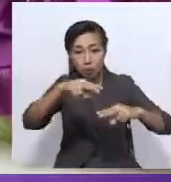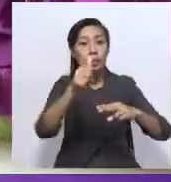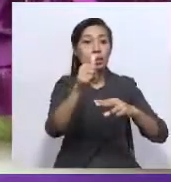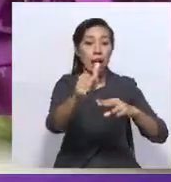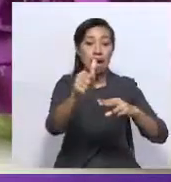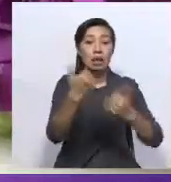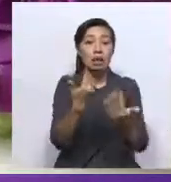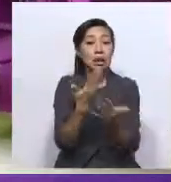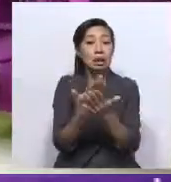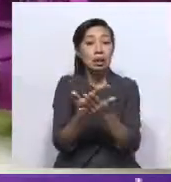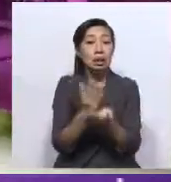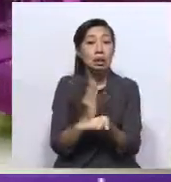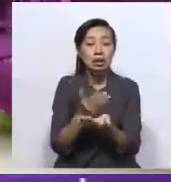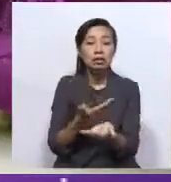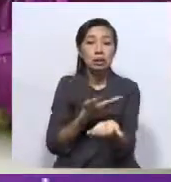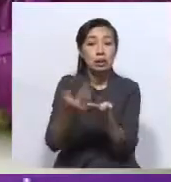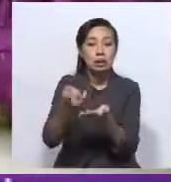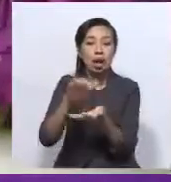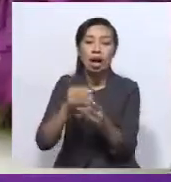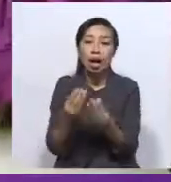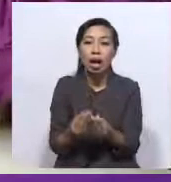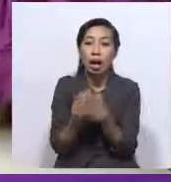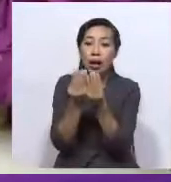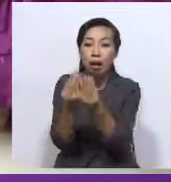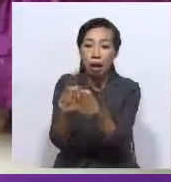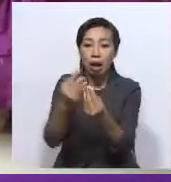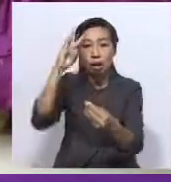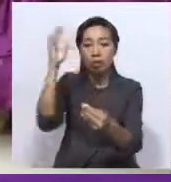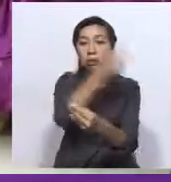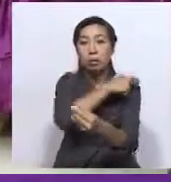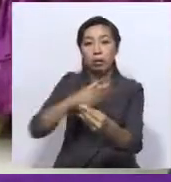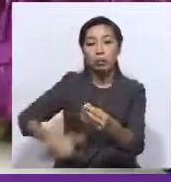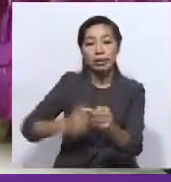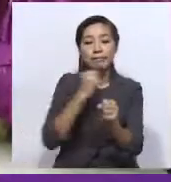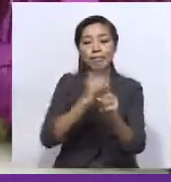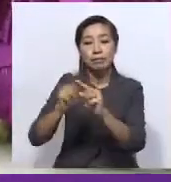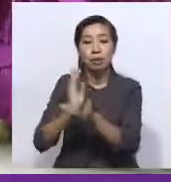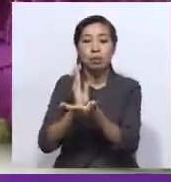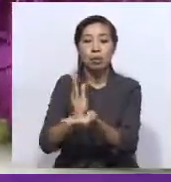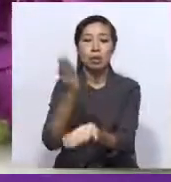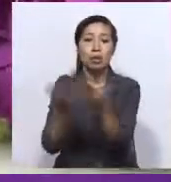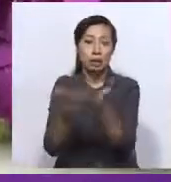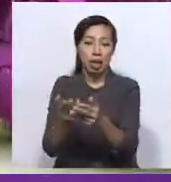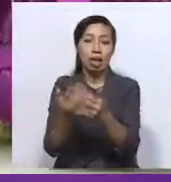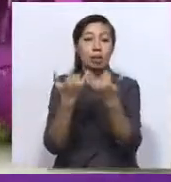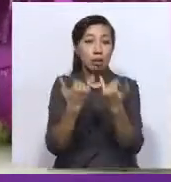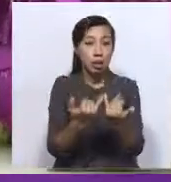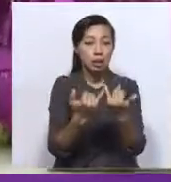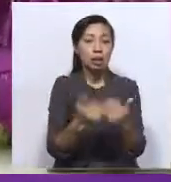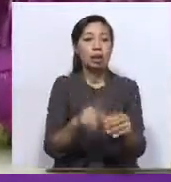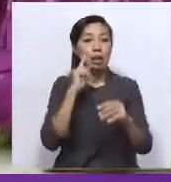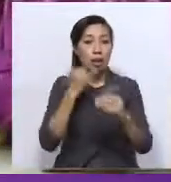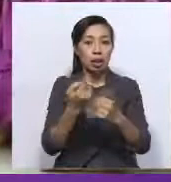านได้นะครับซึ่งรายได้ทั้งหมดก็จะนำขึ้นทุนเกล้าทุนกระหม่อมถวายเพื่อโดยเสด็จพระราชกุศลต่อไปด้วยนะครับวันนี้เปิดให้เข้าชมจนถึงเว